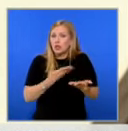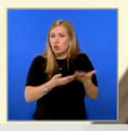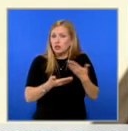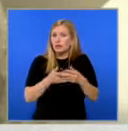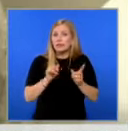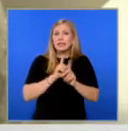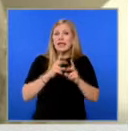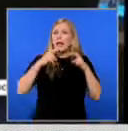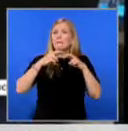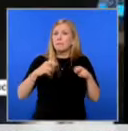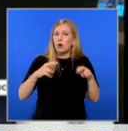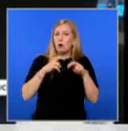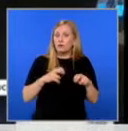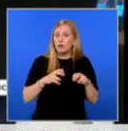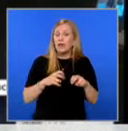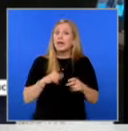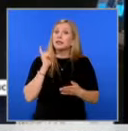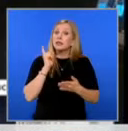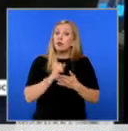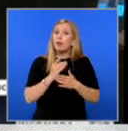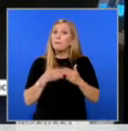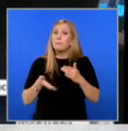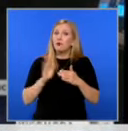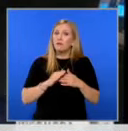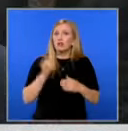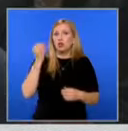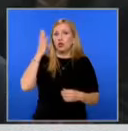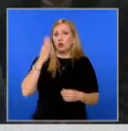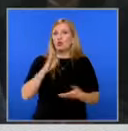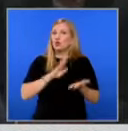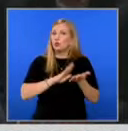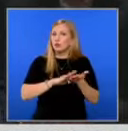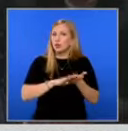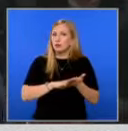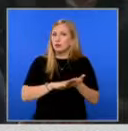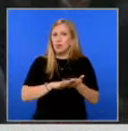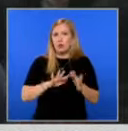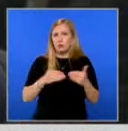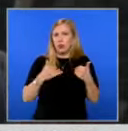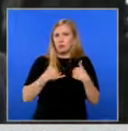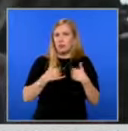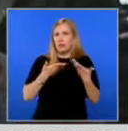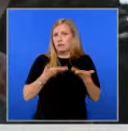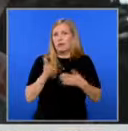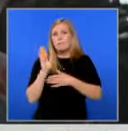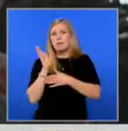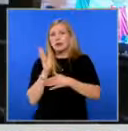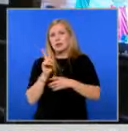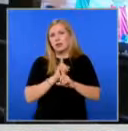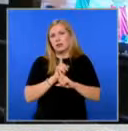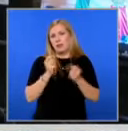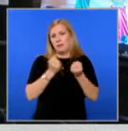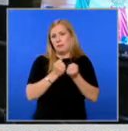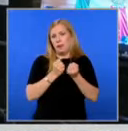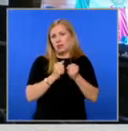е проучван конгресмени настояха за повече научни доказателства според мен подобни презентации нямат място в